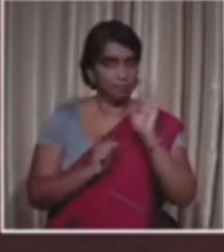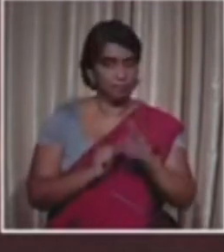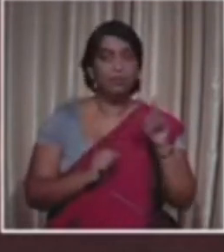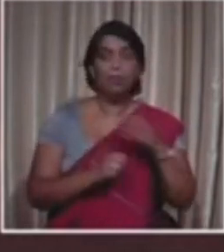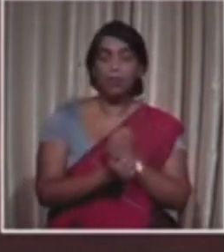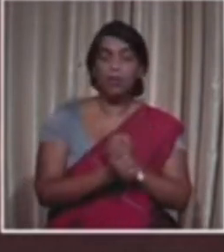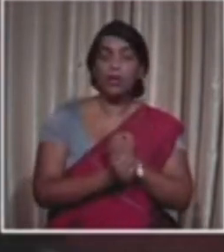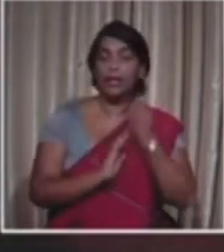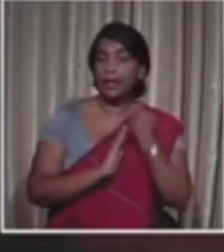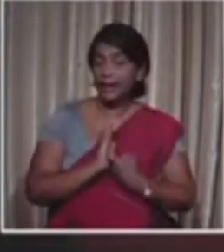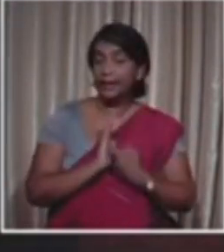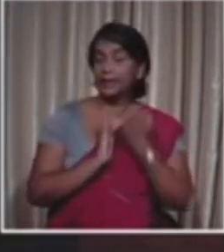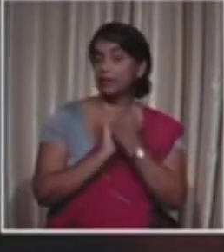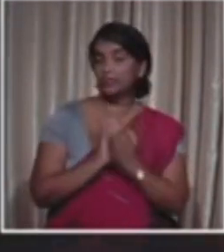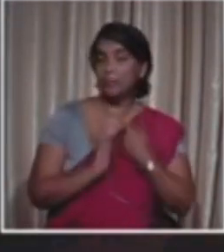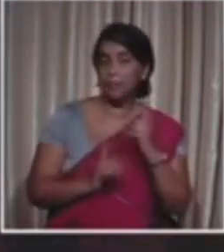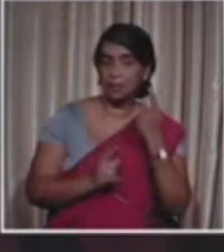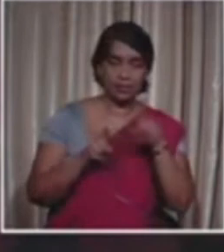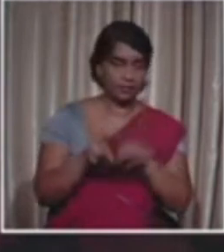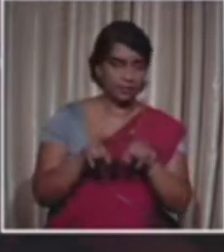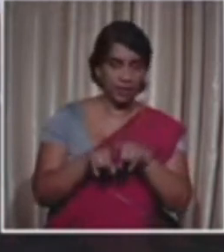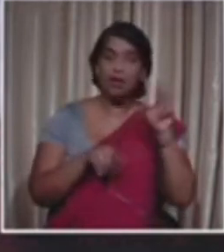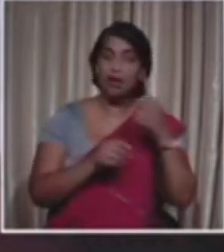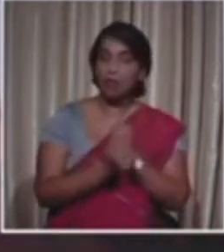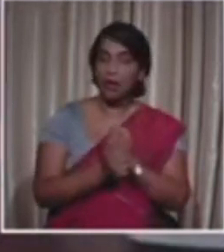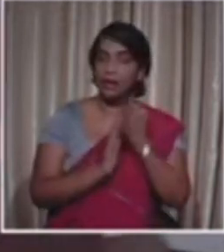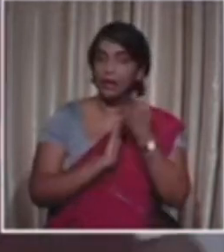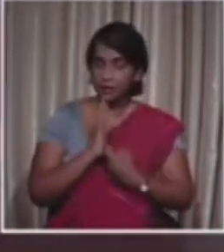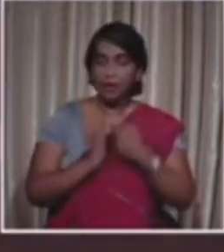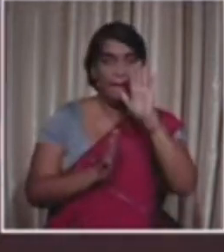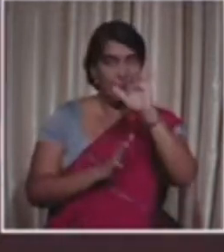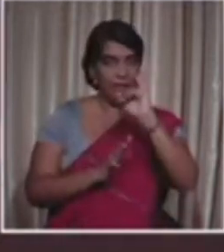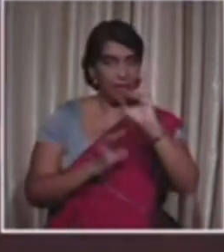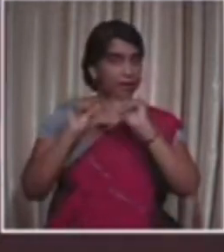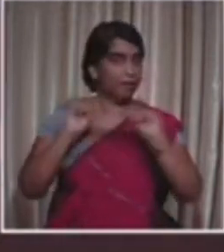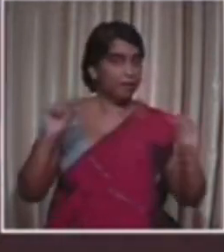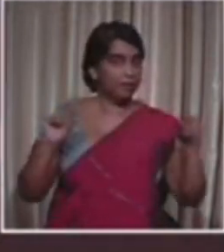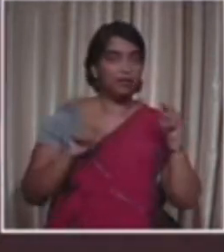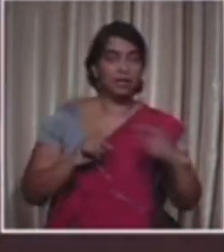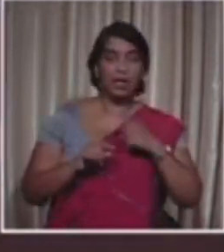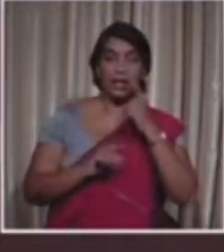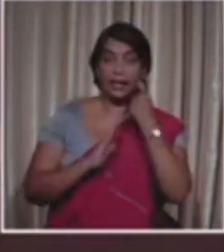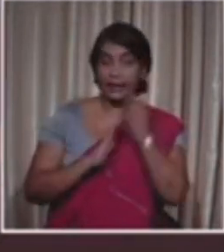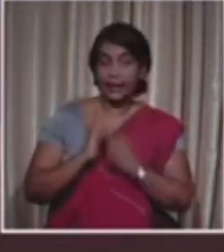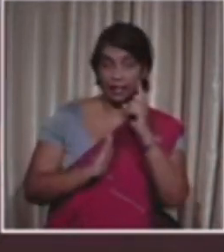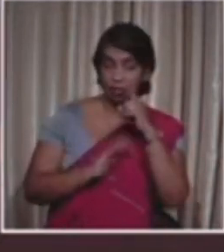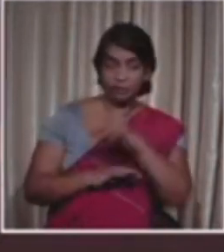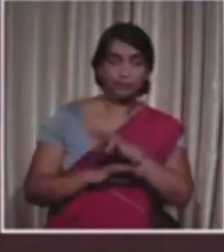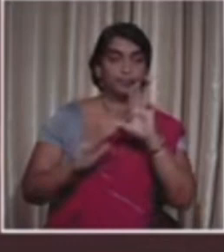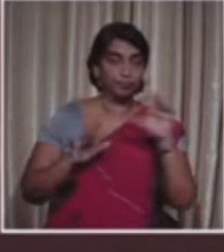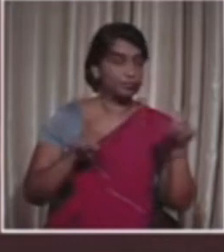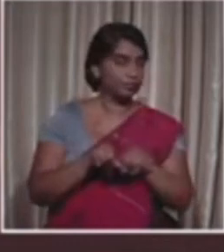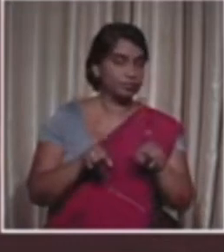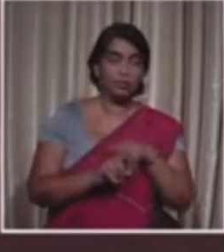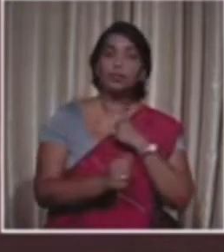පොලිස් ආඥා පනතා පොලිස් නියෝග වලට අනුවයි පොලිස් ආඥා පනතේ 56 වගන්ති අනුවත් දණ්ඩ නීති සංග්‍රහය අනුවත්